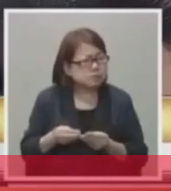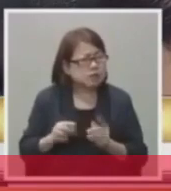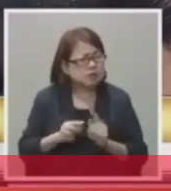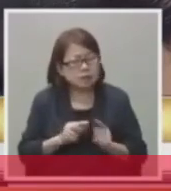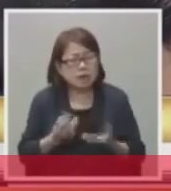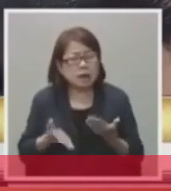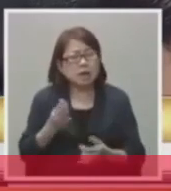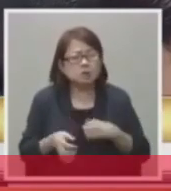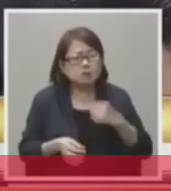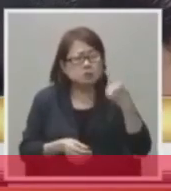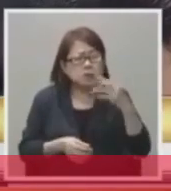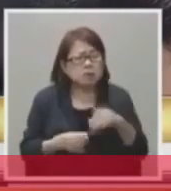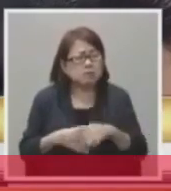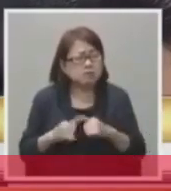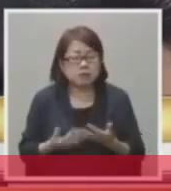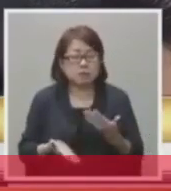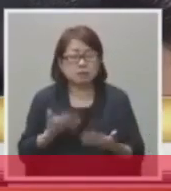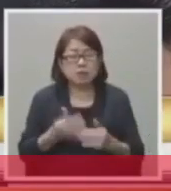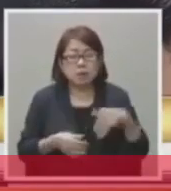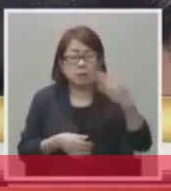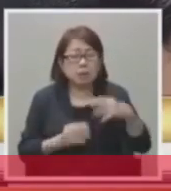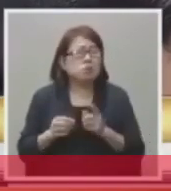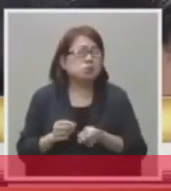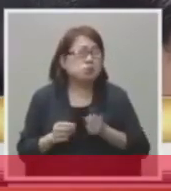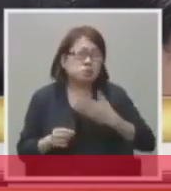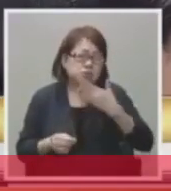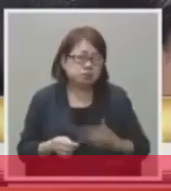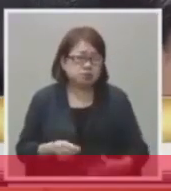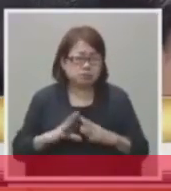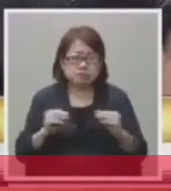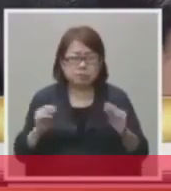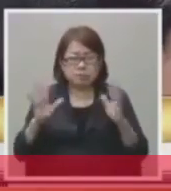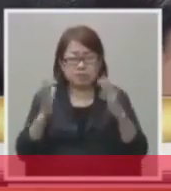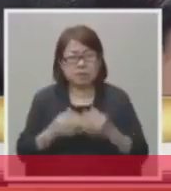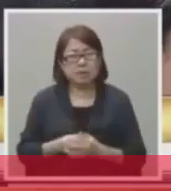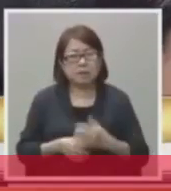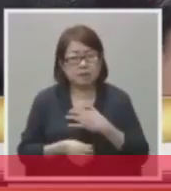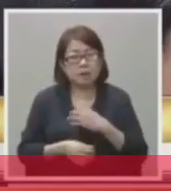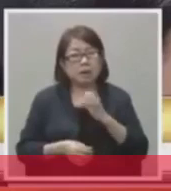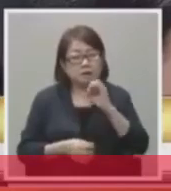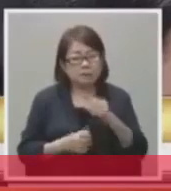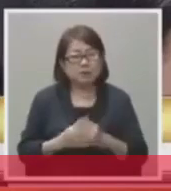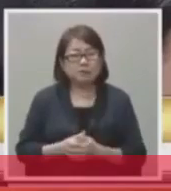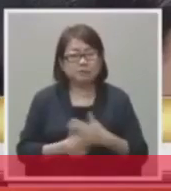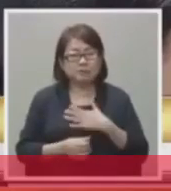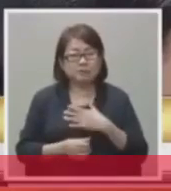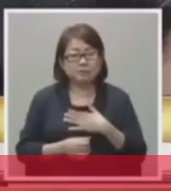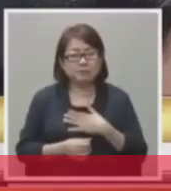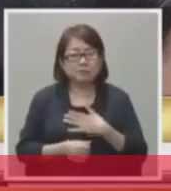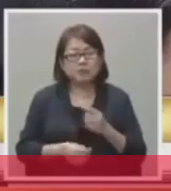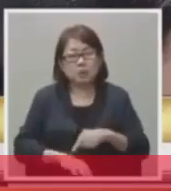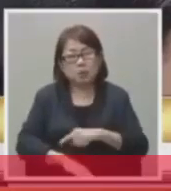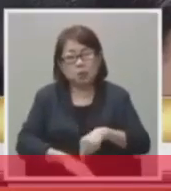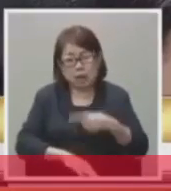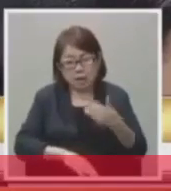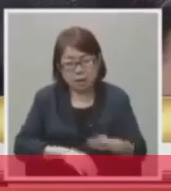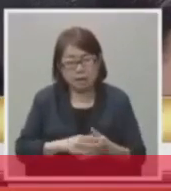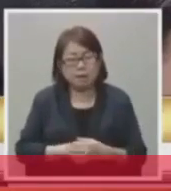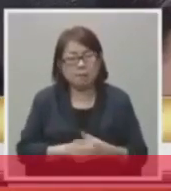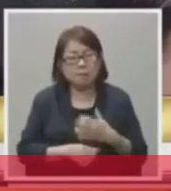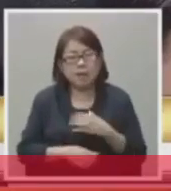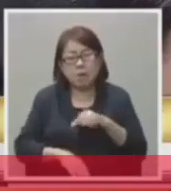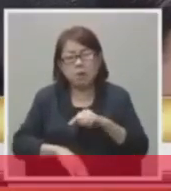บรู้กันบ้างอีกชาติหนึ่งมันก็ไม่หมดเพราะฉะนั้นผมอยากเรียนนะครับว่าผมเองก็คงใช้เวลาพอสมควรไม่อยากรบกว